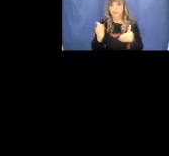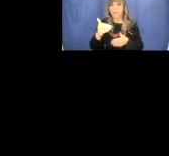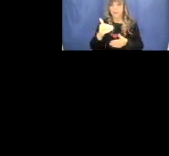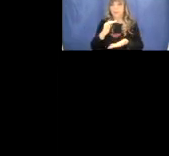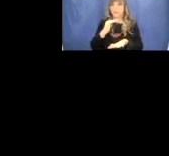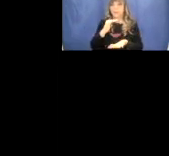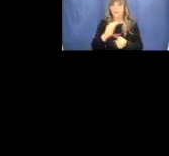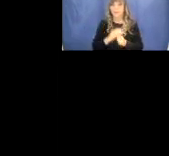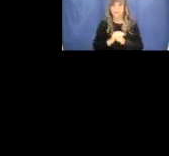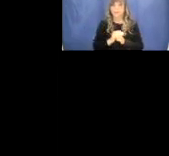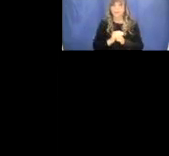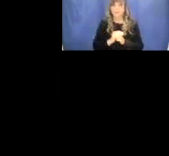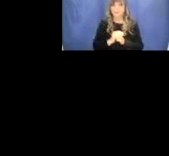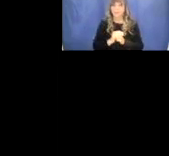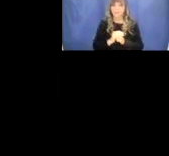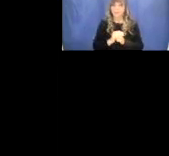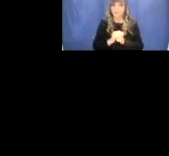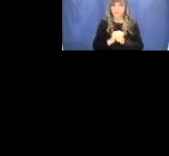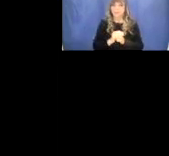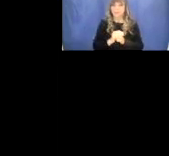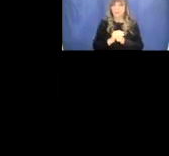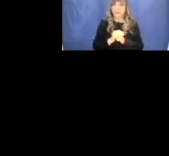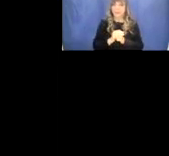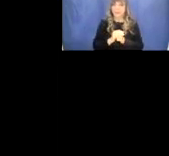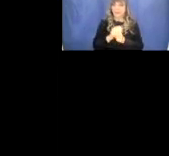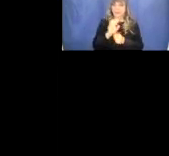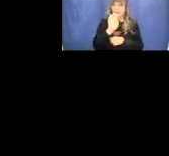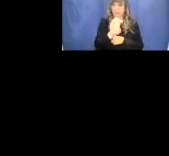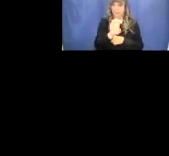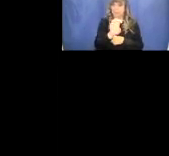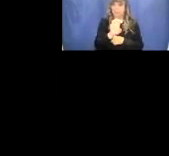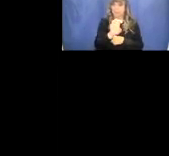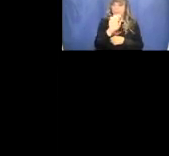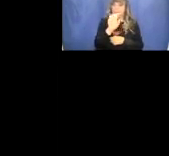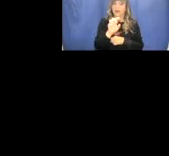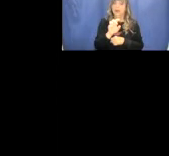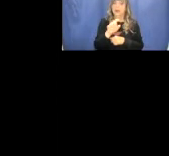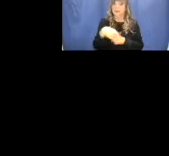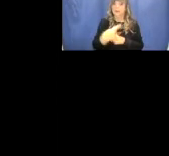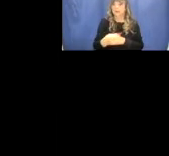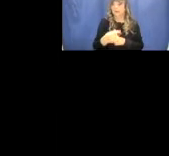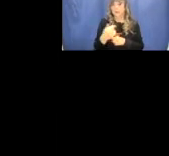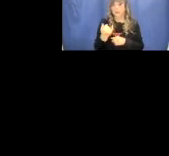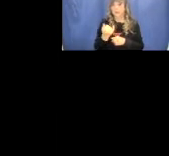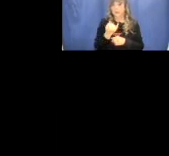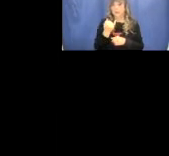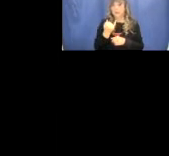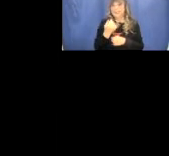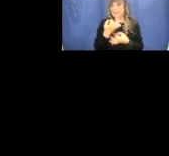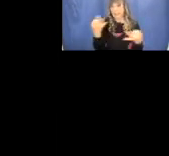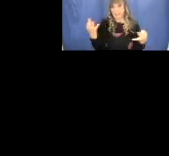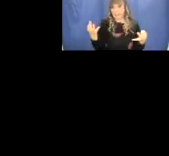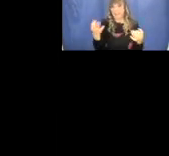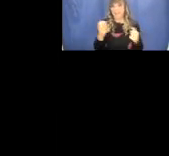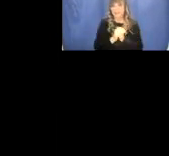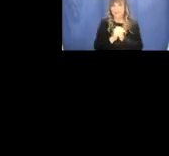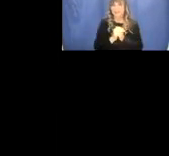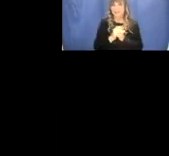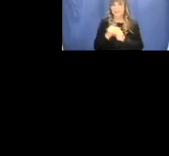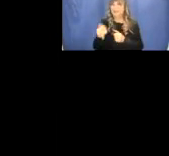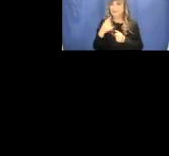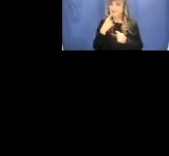la figura successiva è probabilmente la più semplice di tutte e platone la società va al